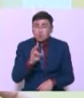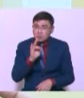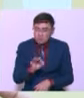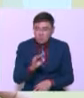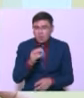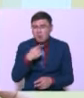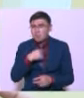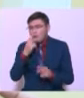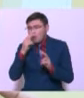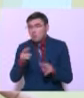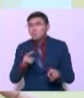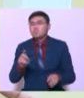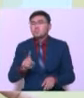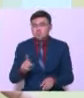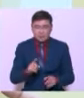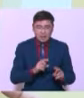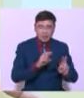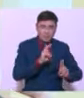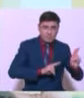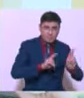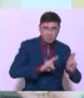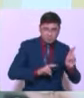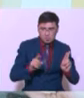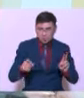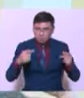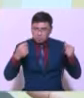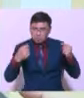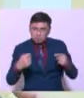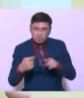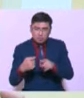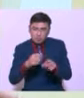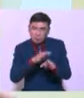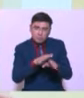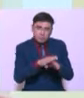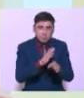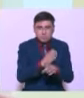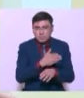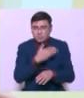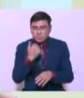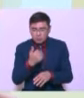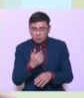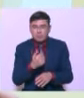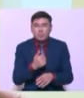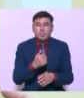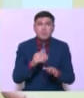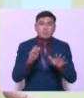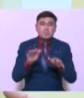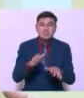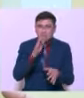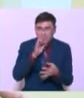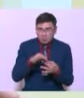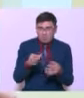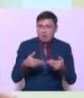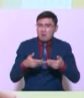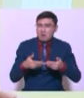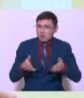соблюден согласно закону о выборах. Чтобы он вовремя, участок был открыт, чтобы ничего